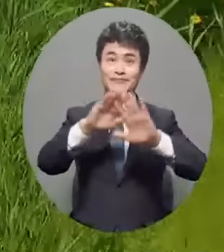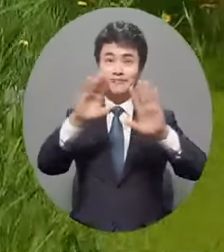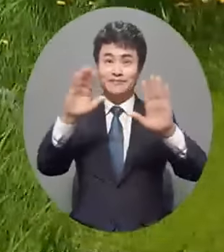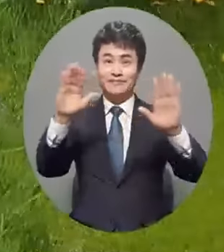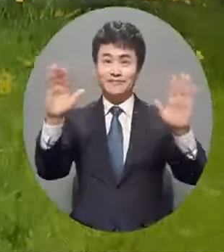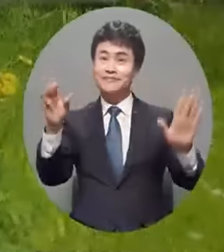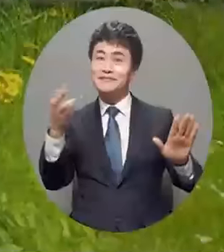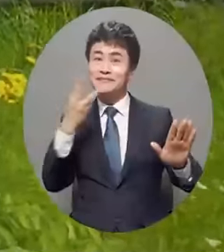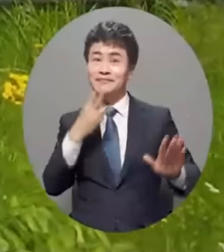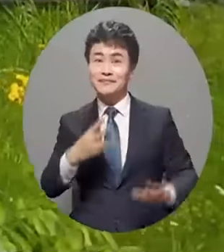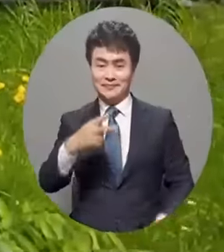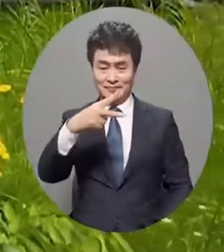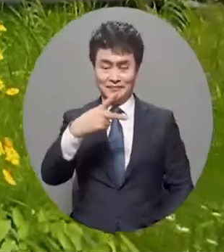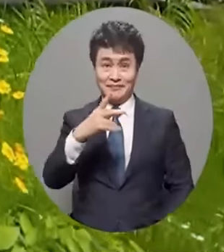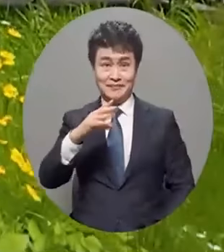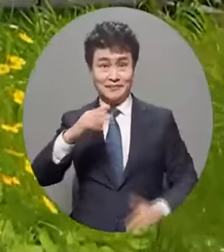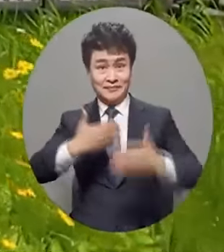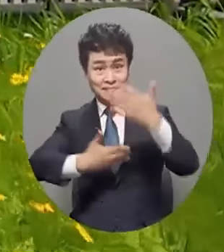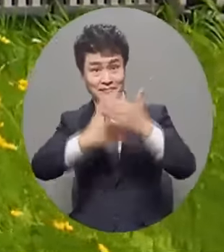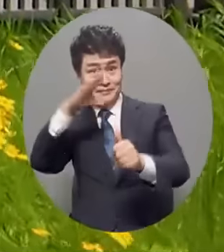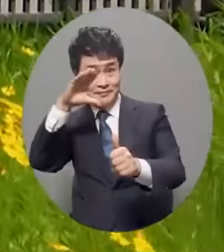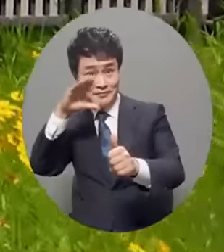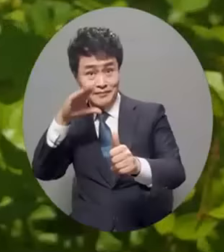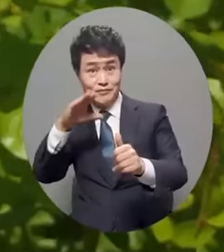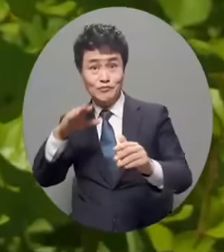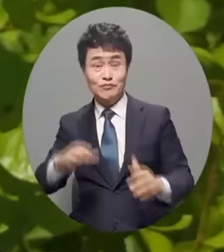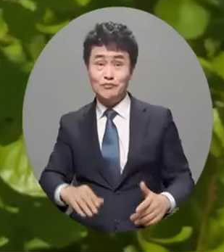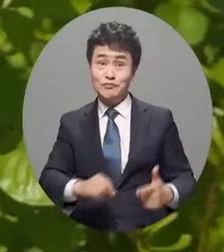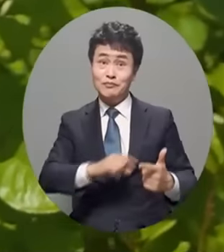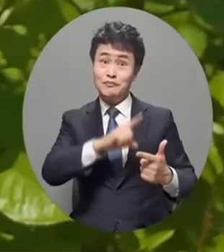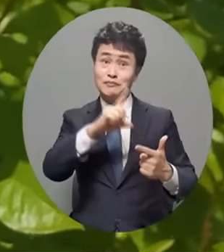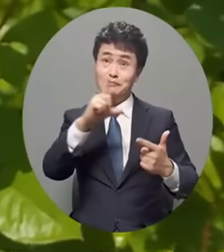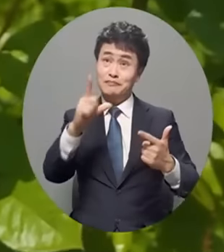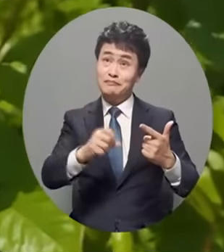서울 상암동에서 촬영한 영상인데요. 6월의 태양을